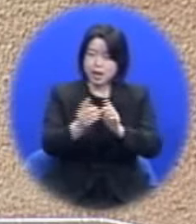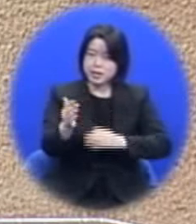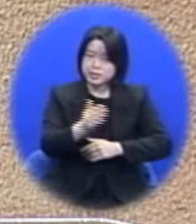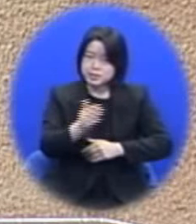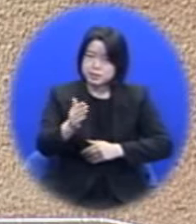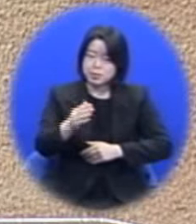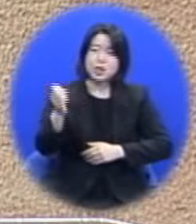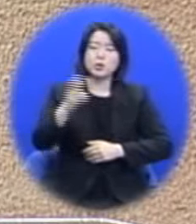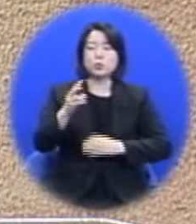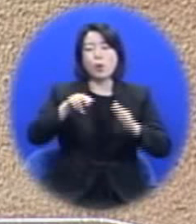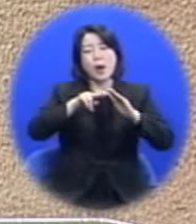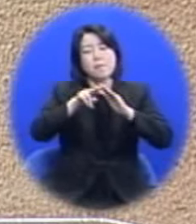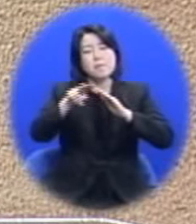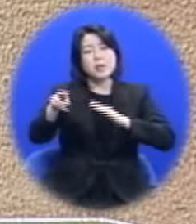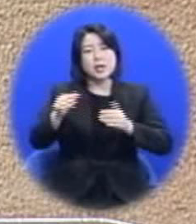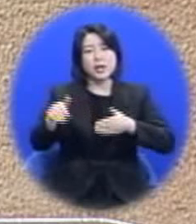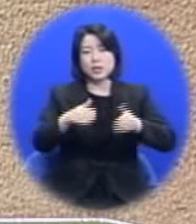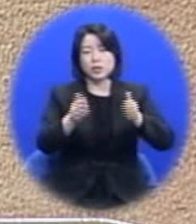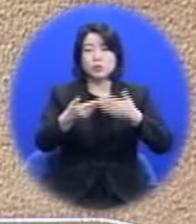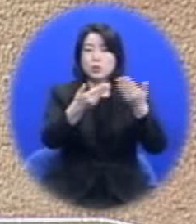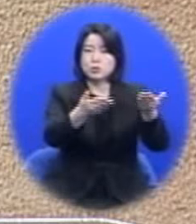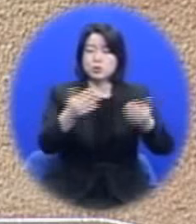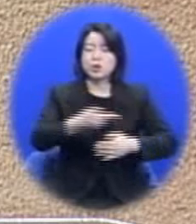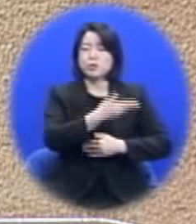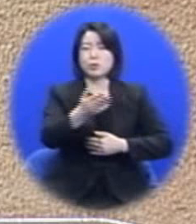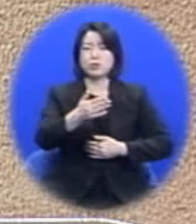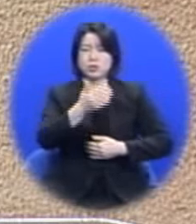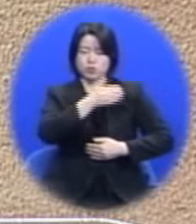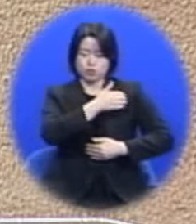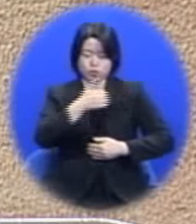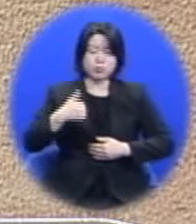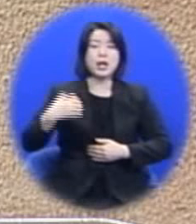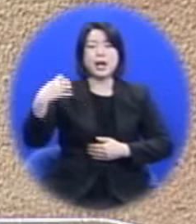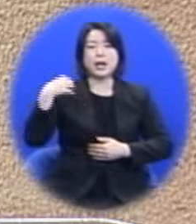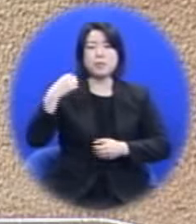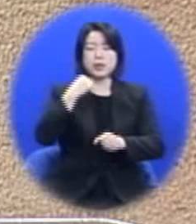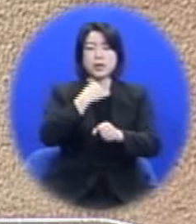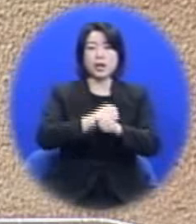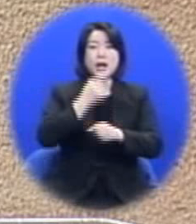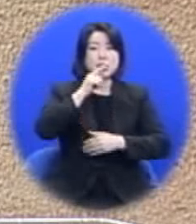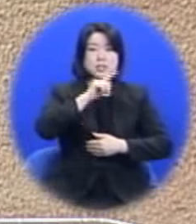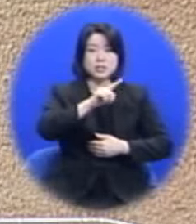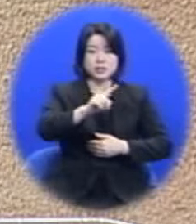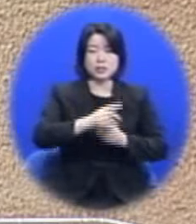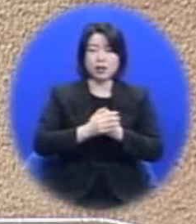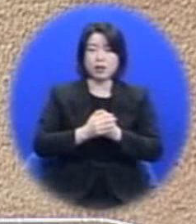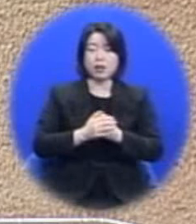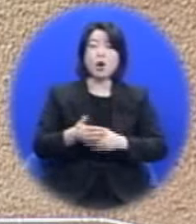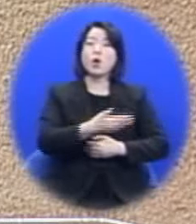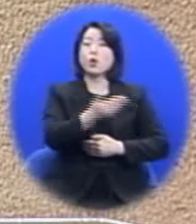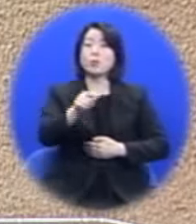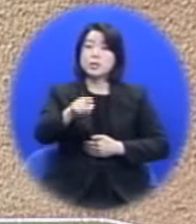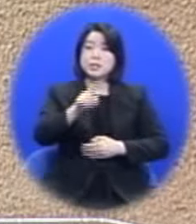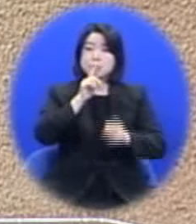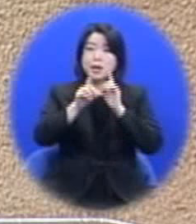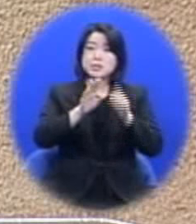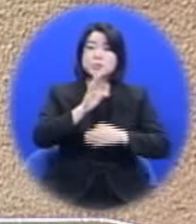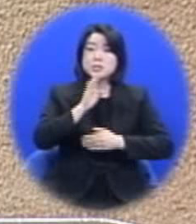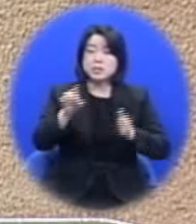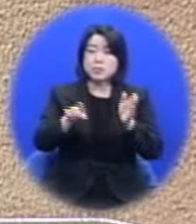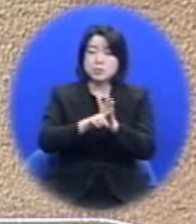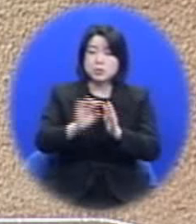또한 피할길을 내사 너희로 능히 감당하게 하시느니라. 여러분이 말씀이 진짜